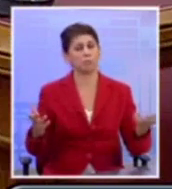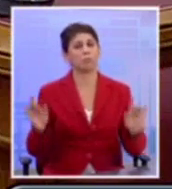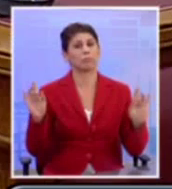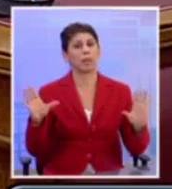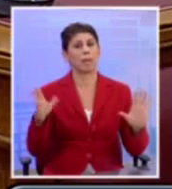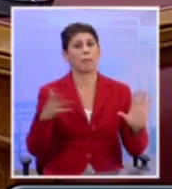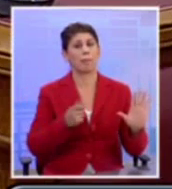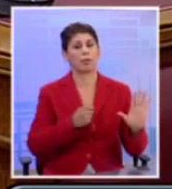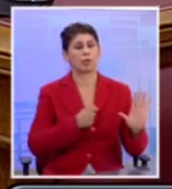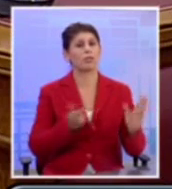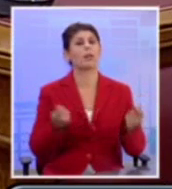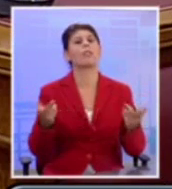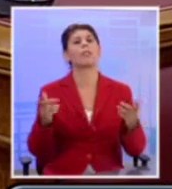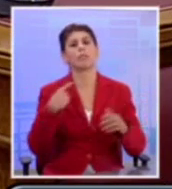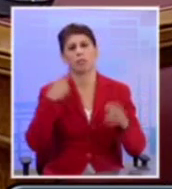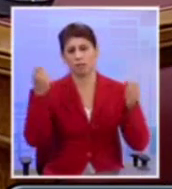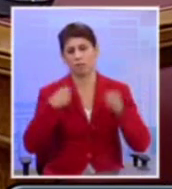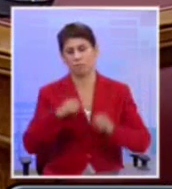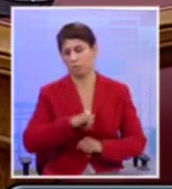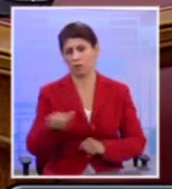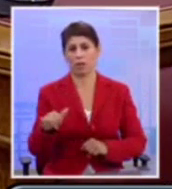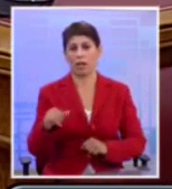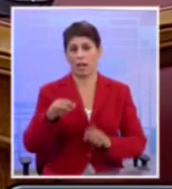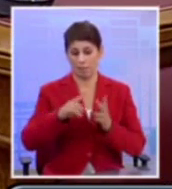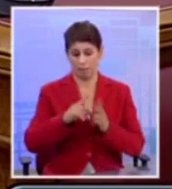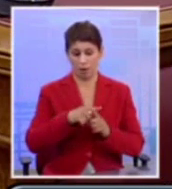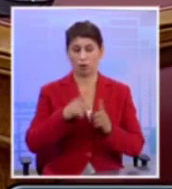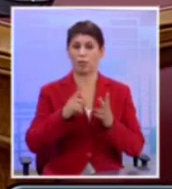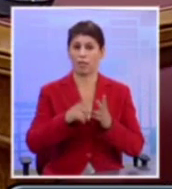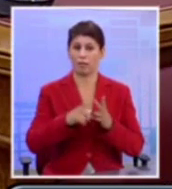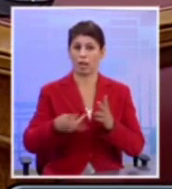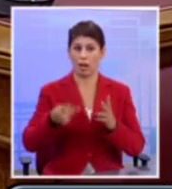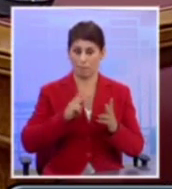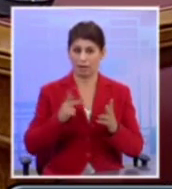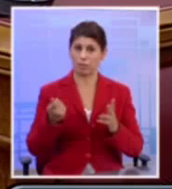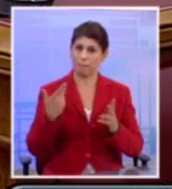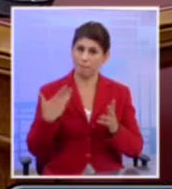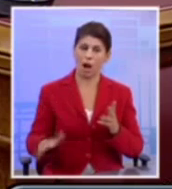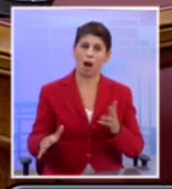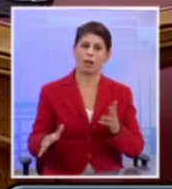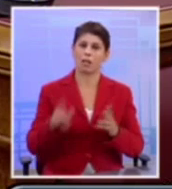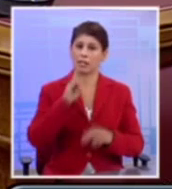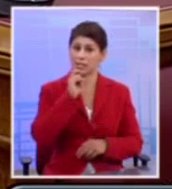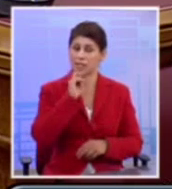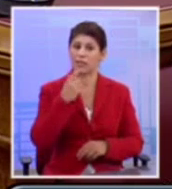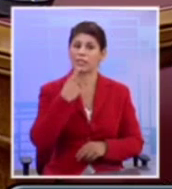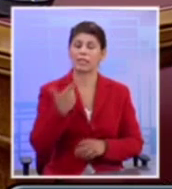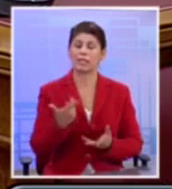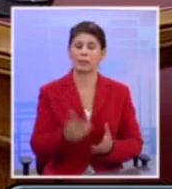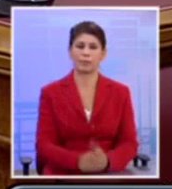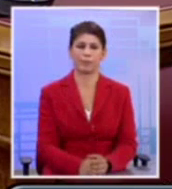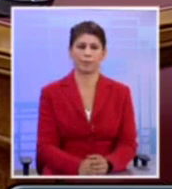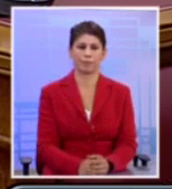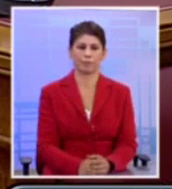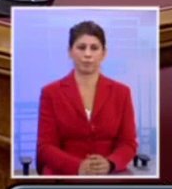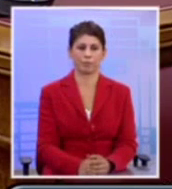εμπιστοσύνη δεν θα είχαν. Η δεύτερη απάντηση που είδα που δώσανε σε μια από τις συνεντεύξεις τους ήταν